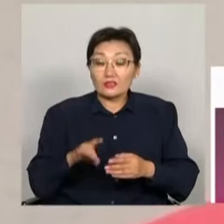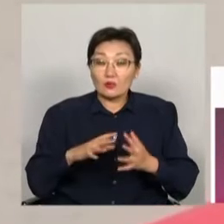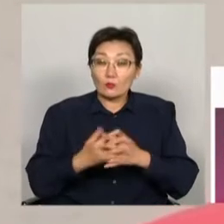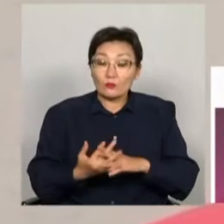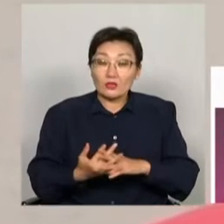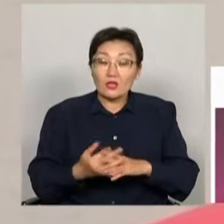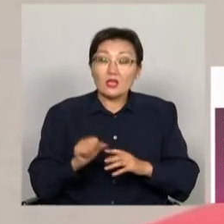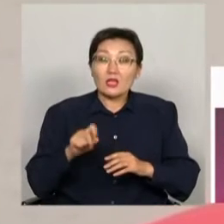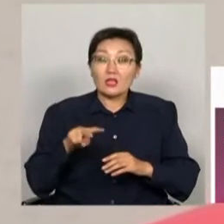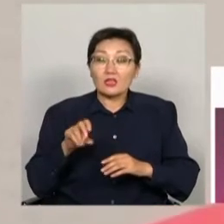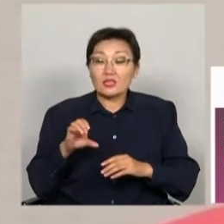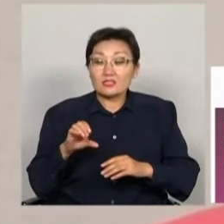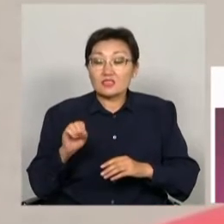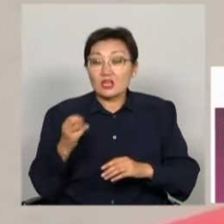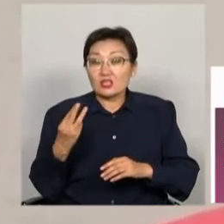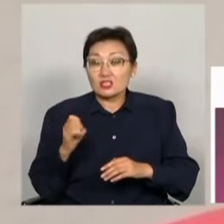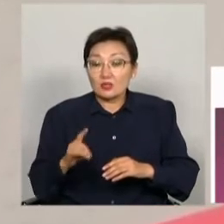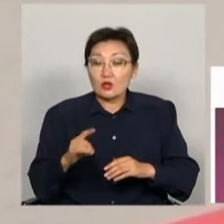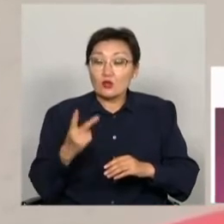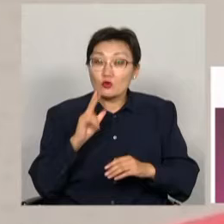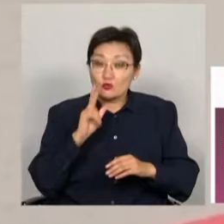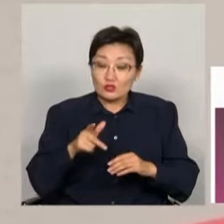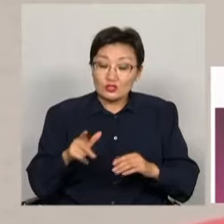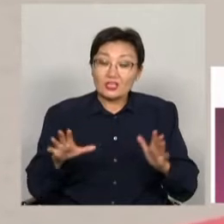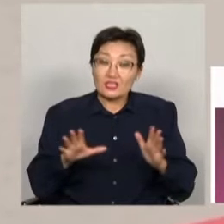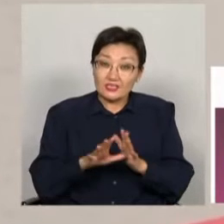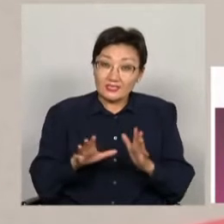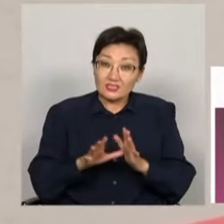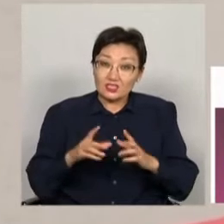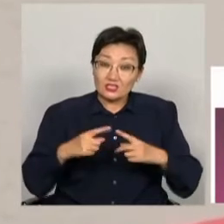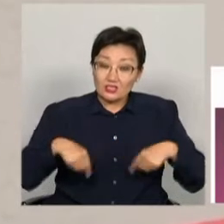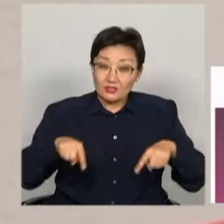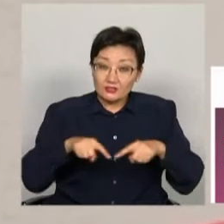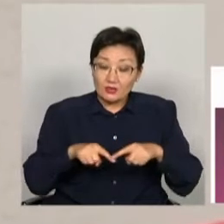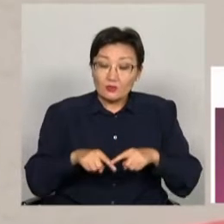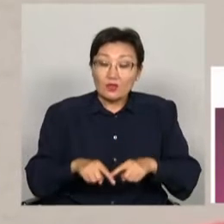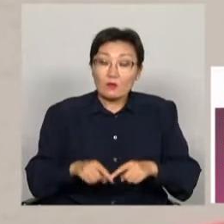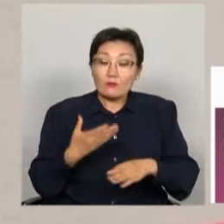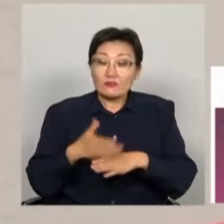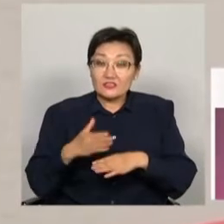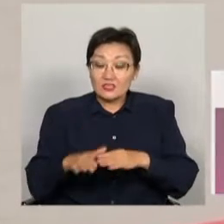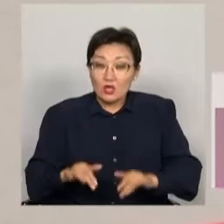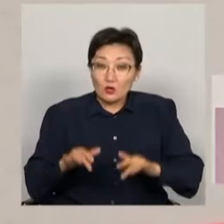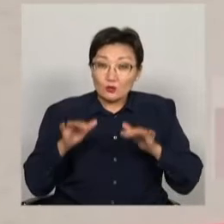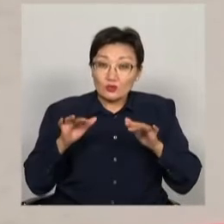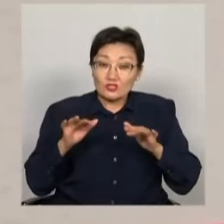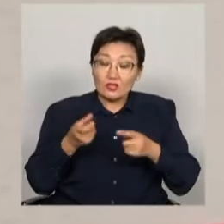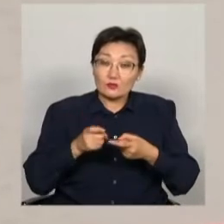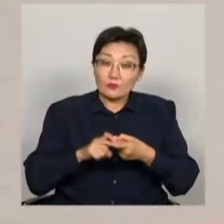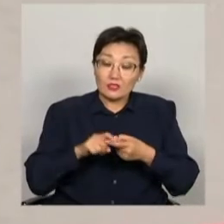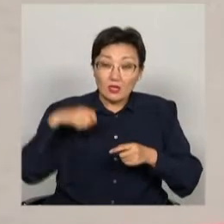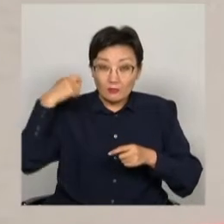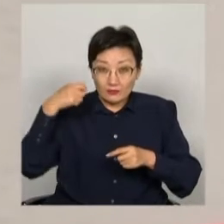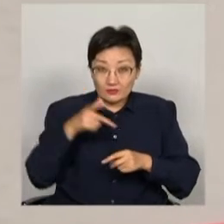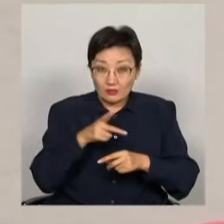Ашы қоғамының 3-ші жылу электростанциясының күл үйіндісінен шыққан шаң жайлы жарияланған бейне